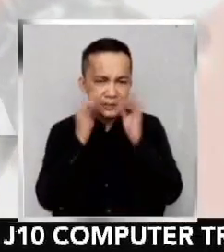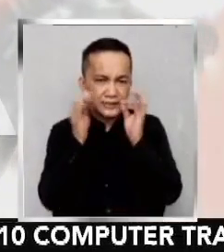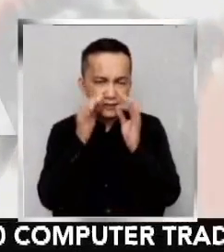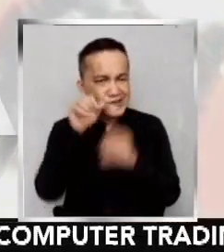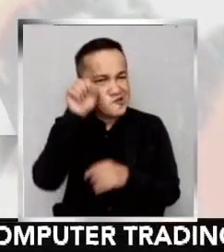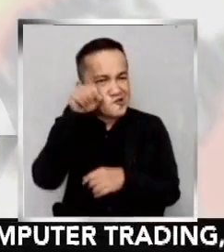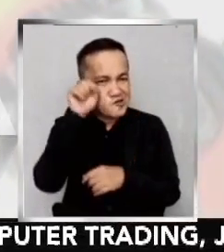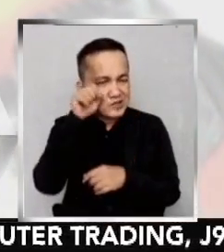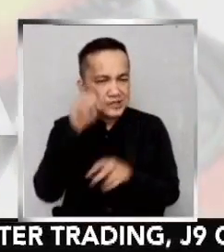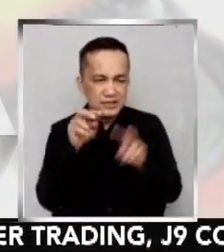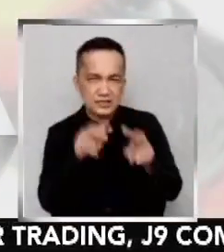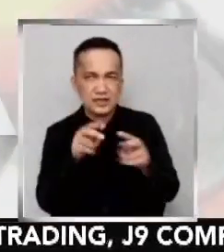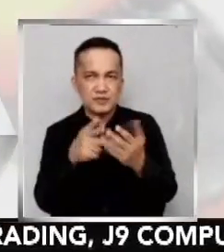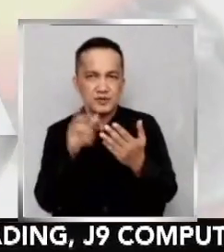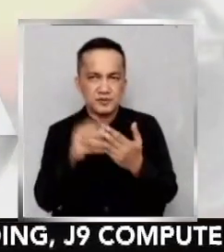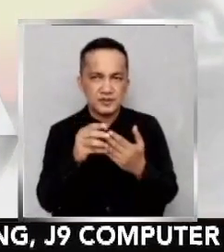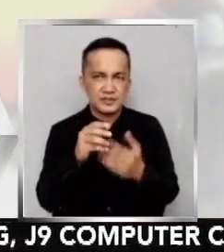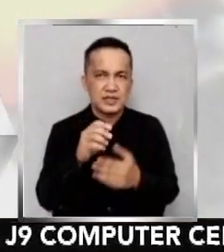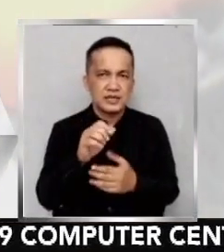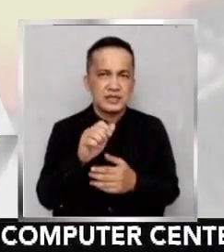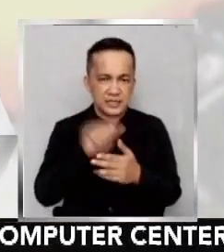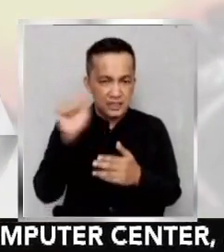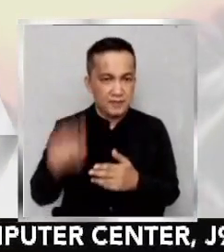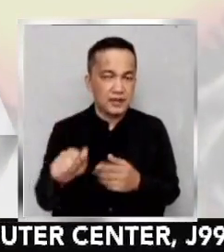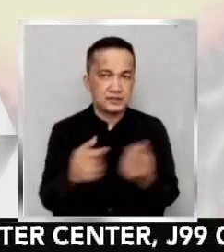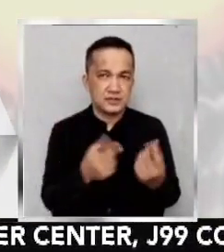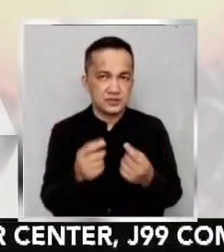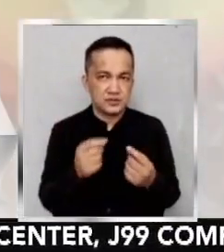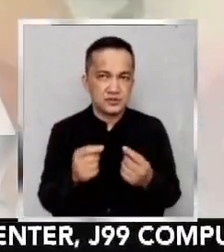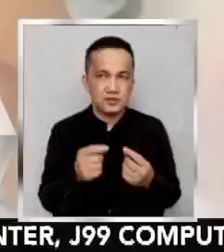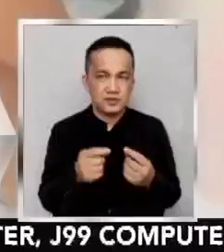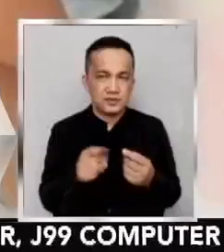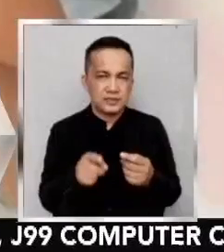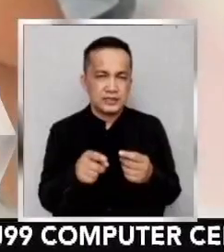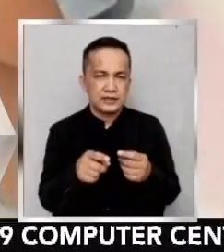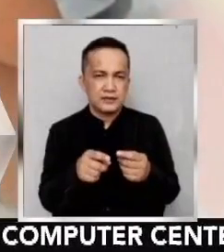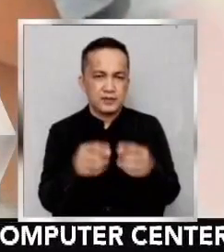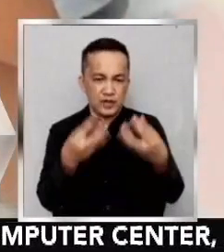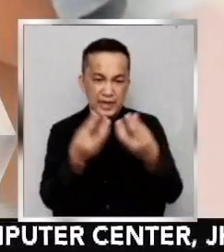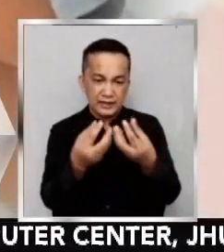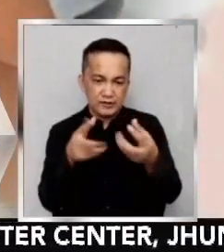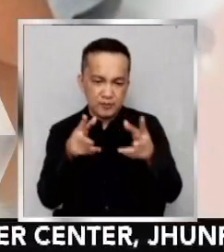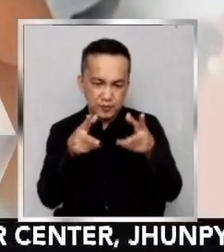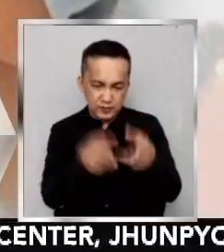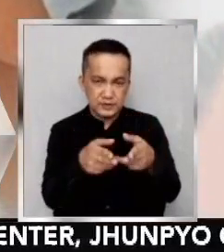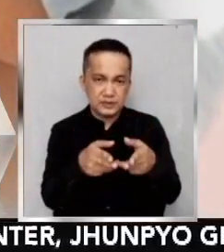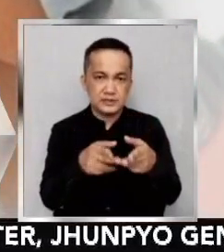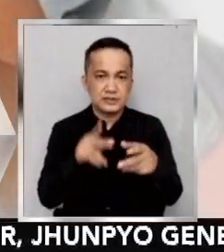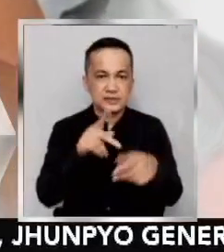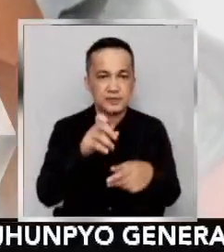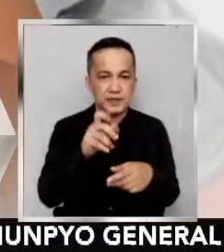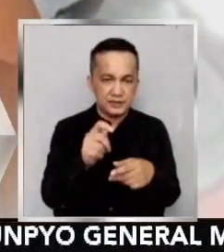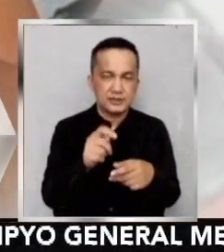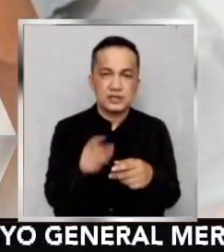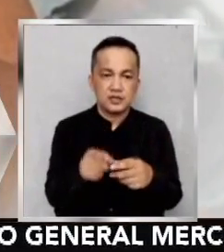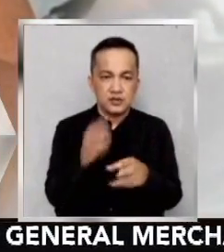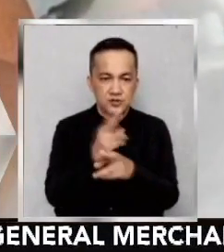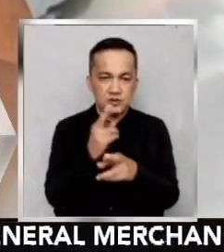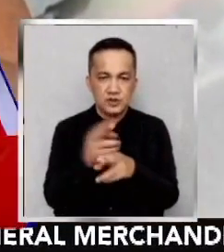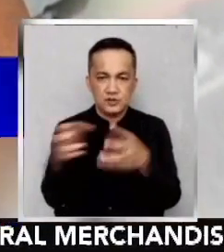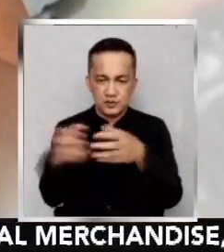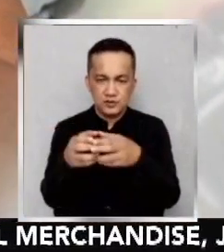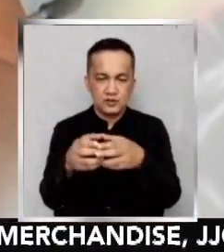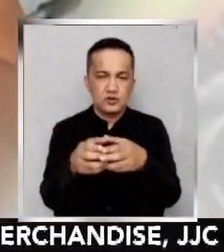sa Alabang kung saan nagsasagawa sila ng pagkakapon sa pets. Regular na nagsasagawa ang grupo ni na Doc Gab ng